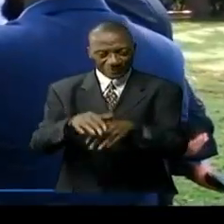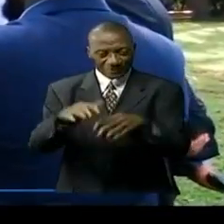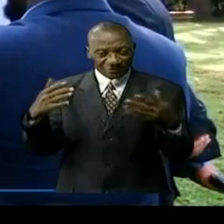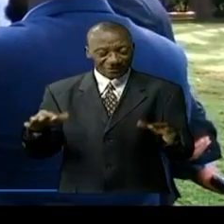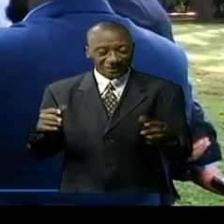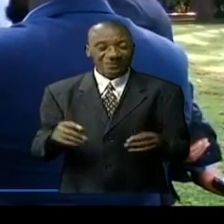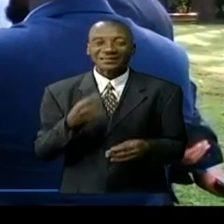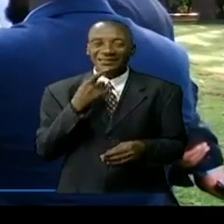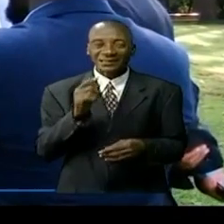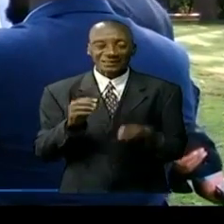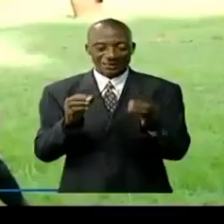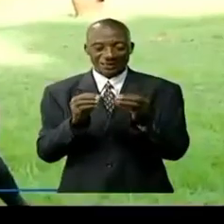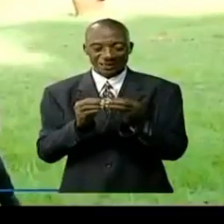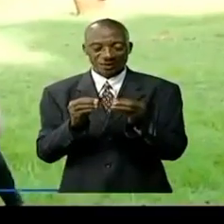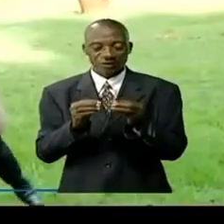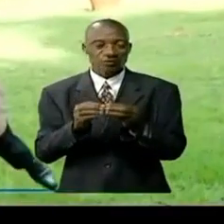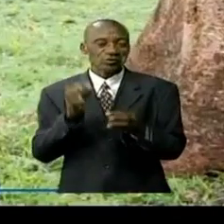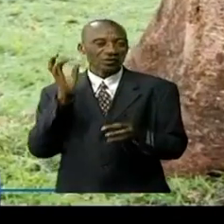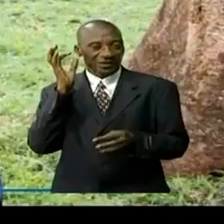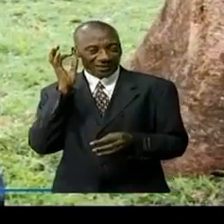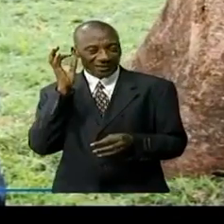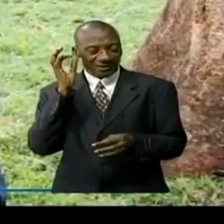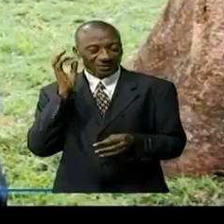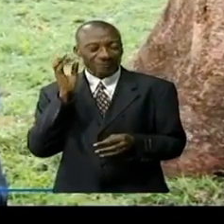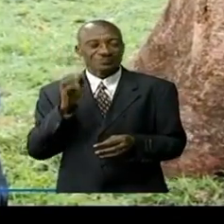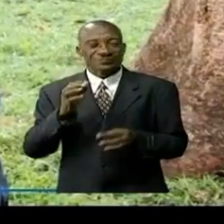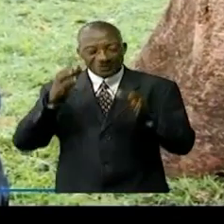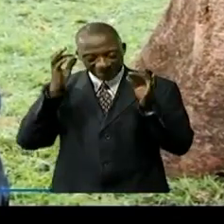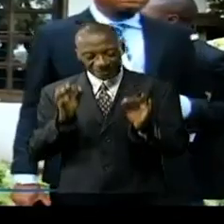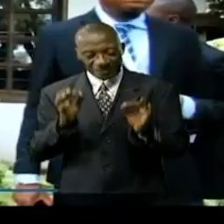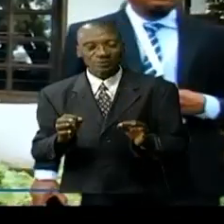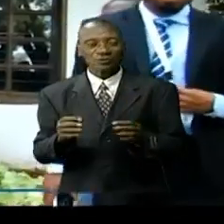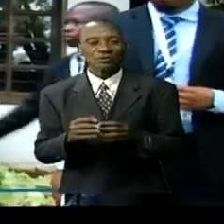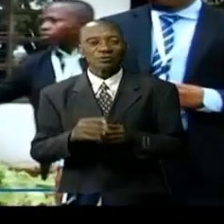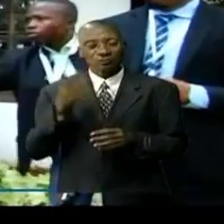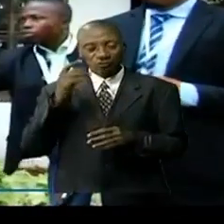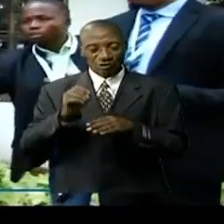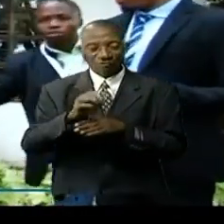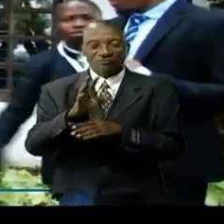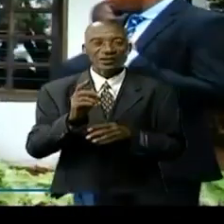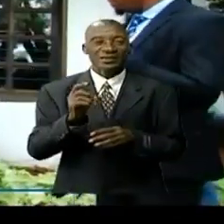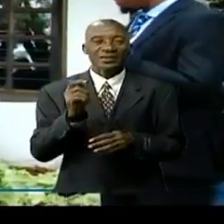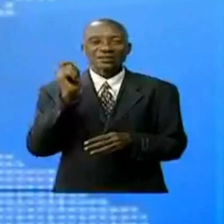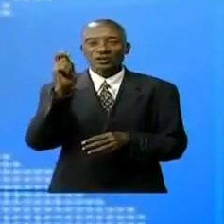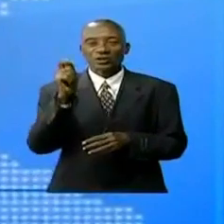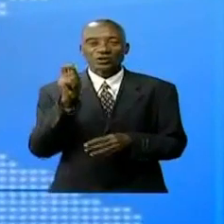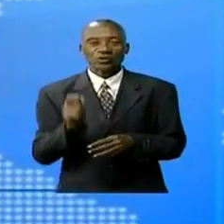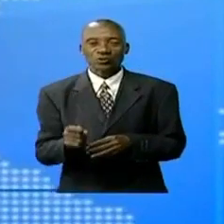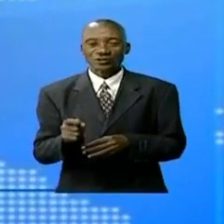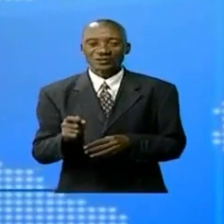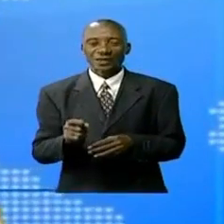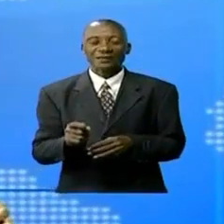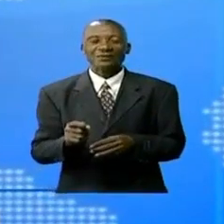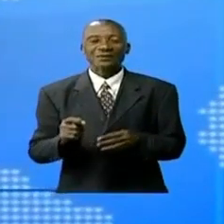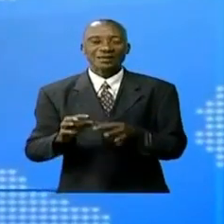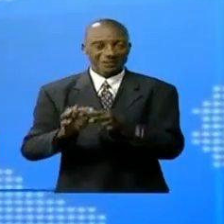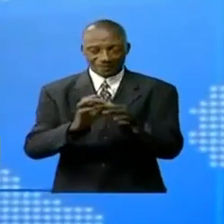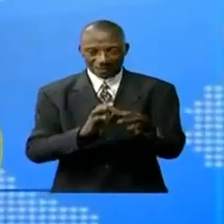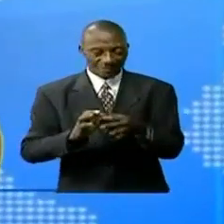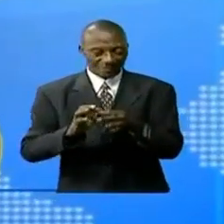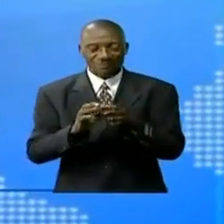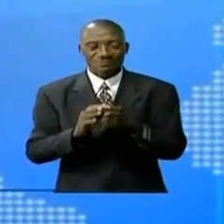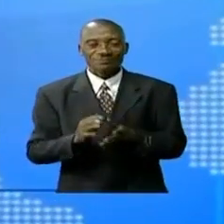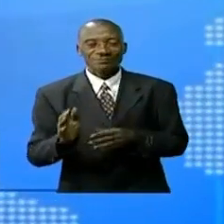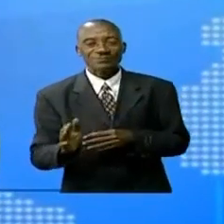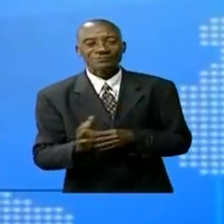Nairobi s'est engagé à déployer la force militaire conjointe. Et les consultations